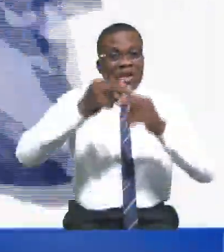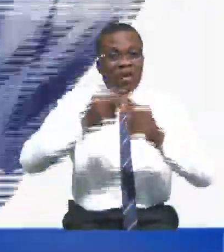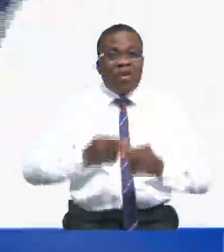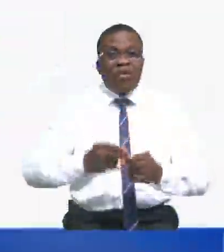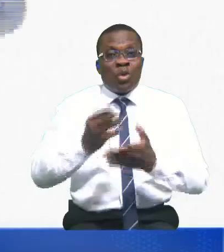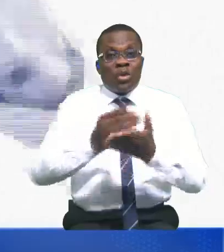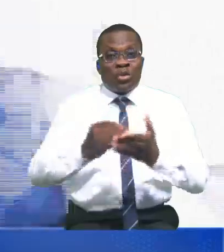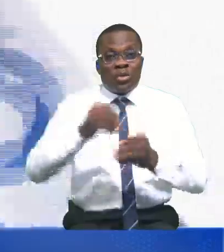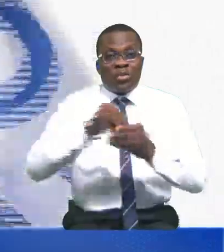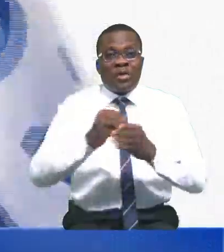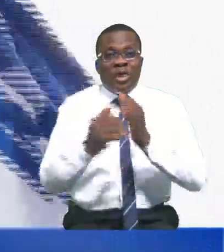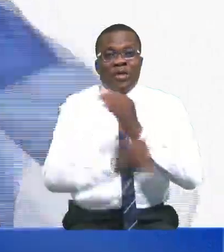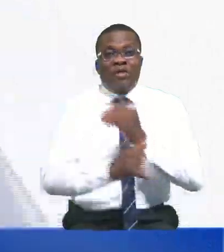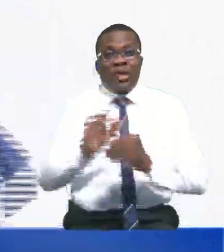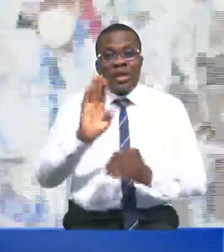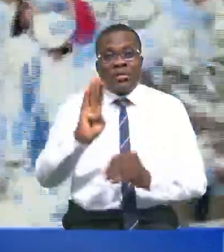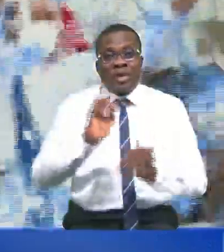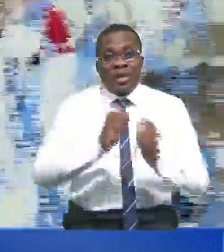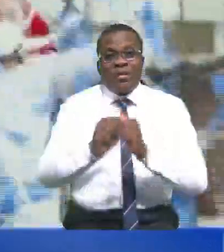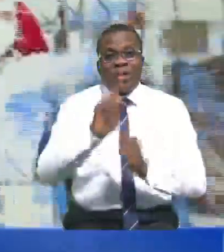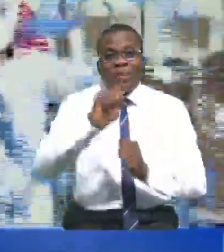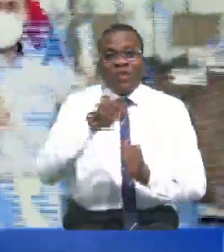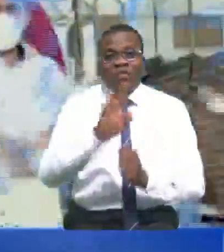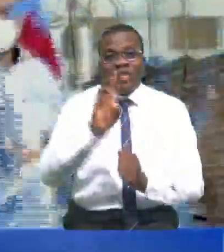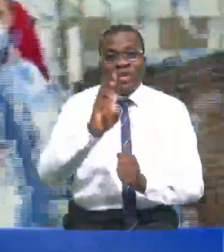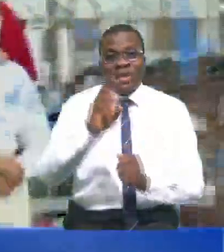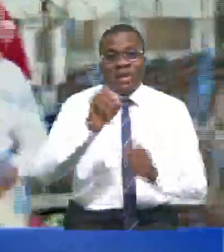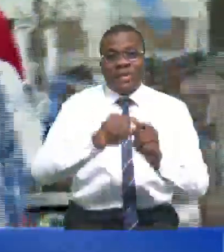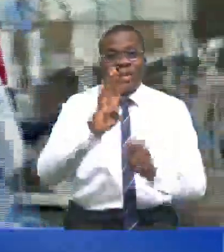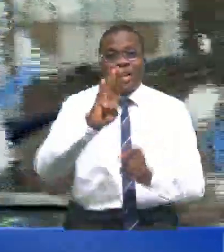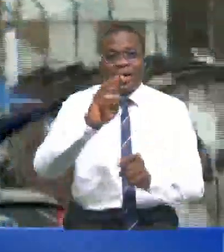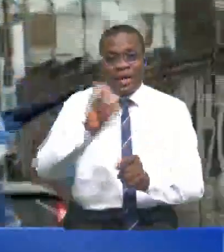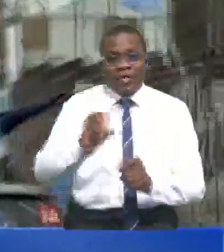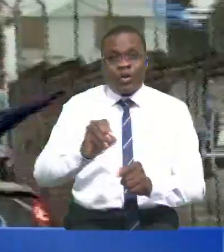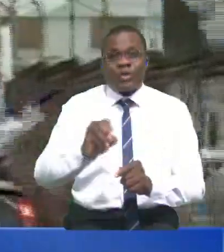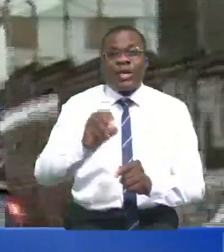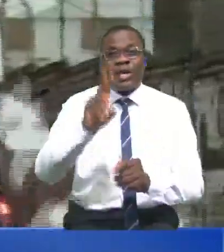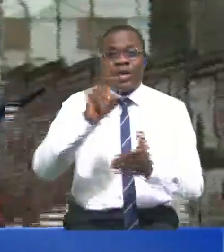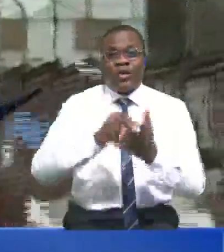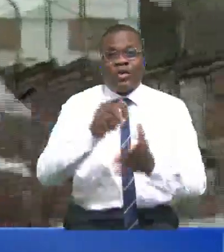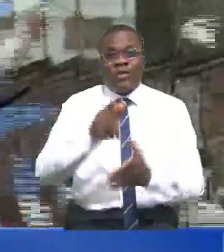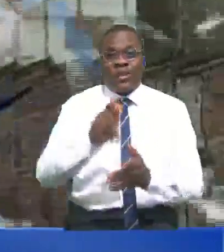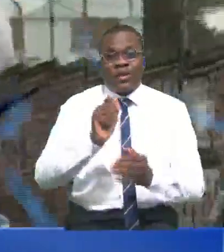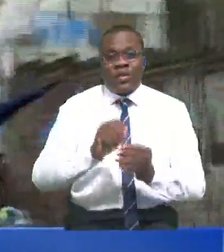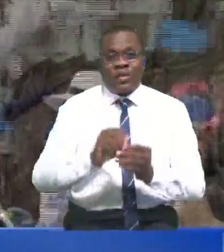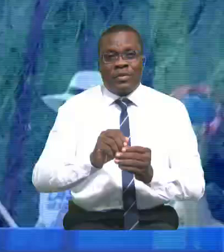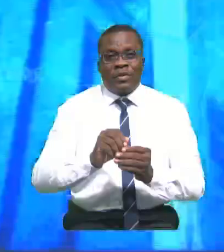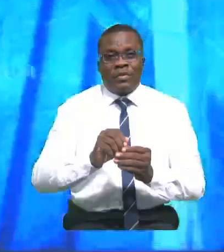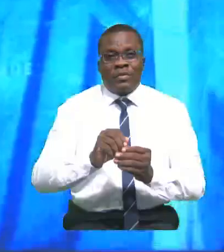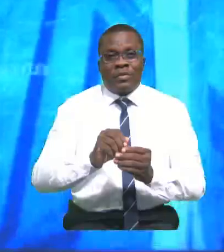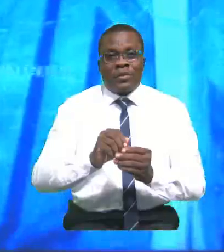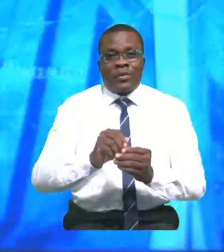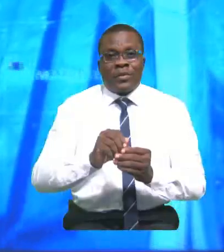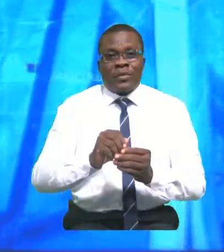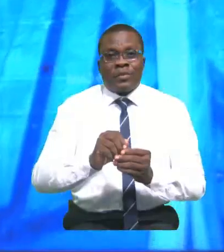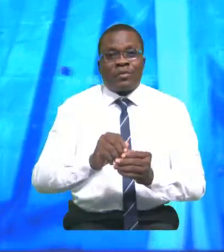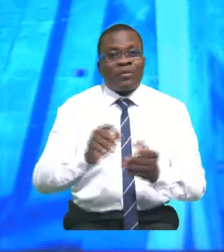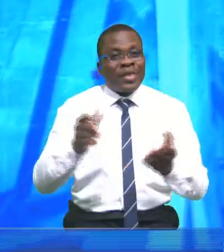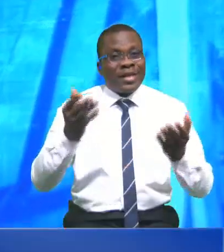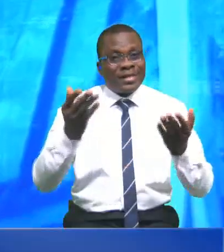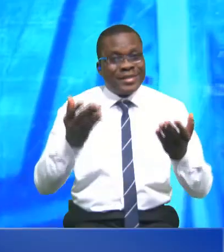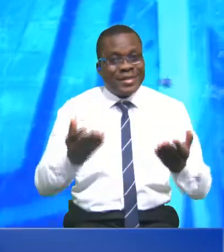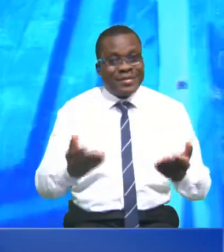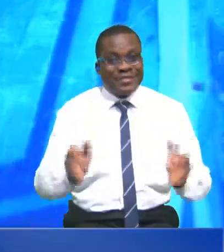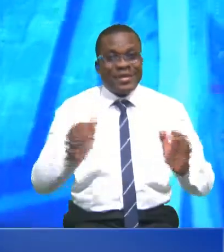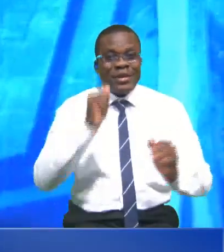secteur dans le PIB passe de 1,6 % à 4 % en 2021 ce sera tout